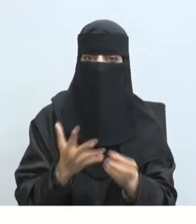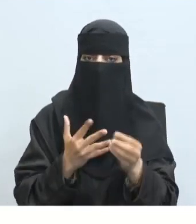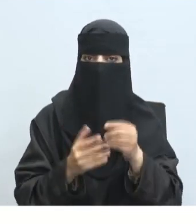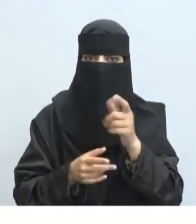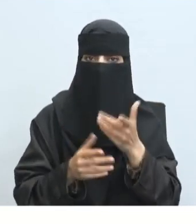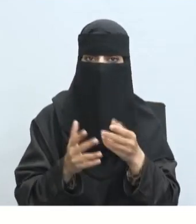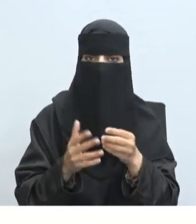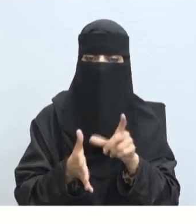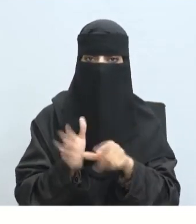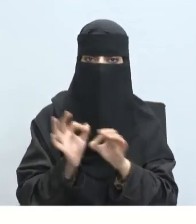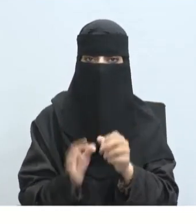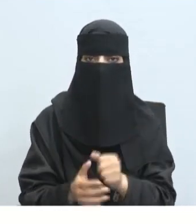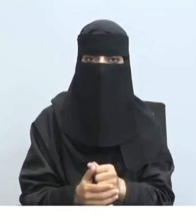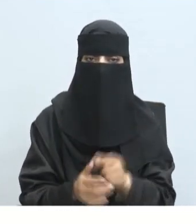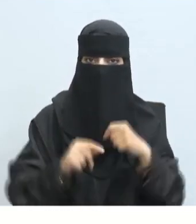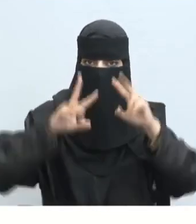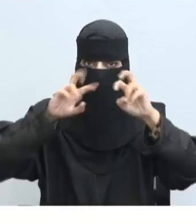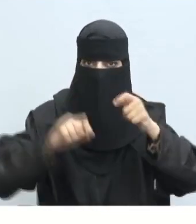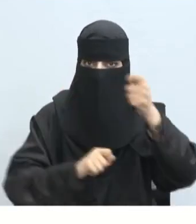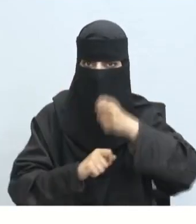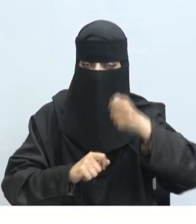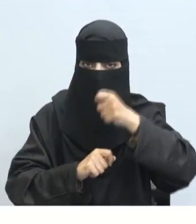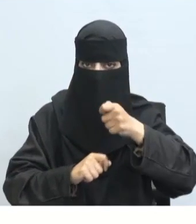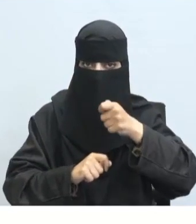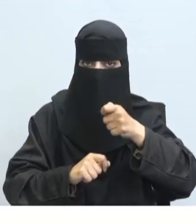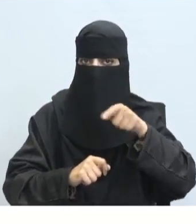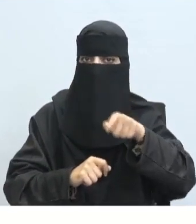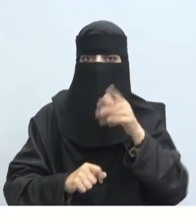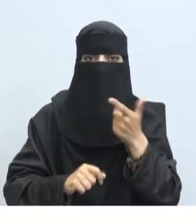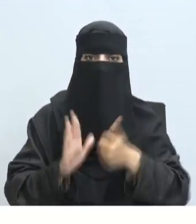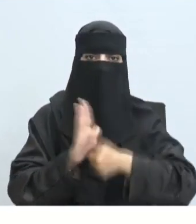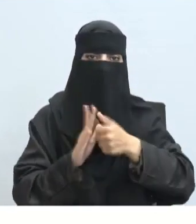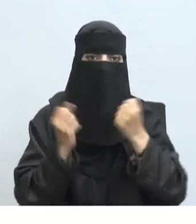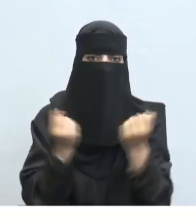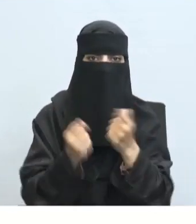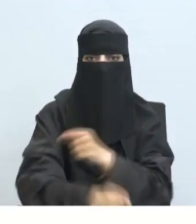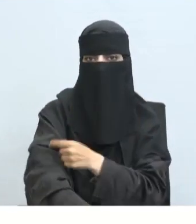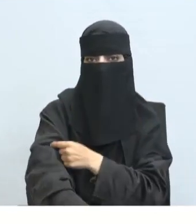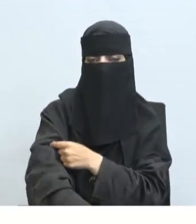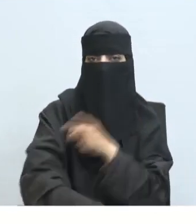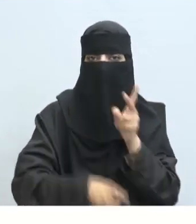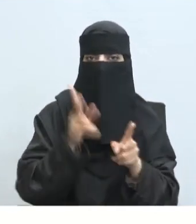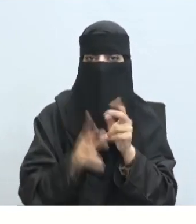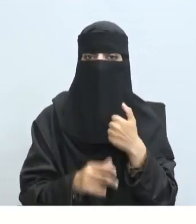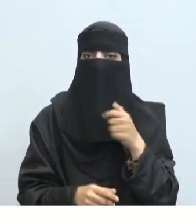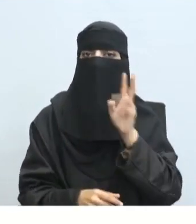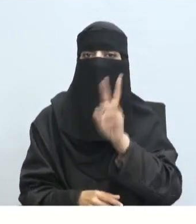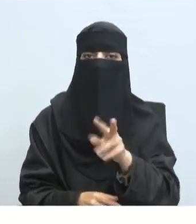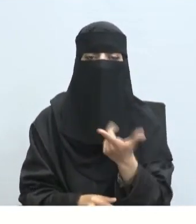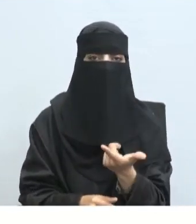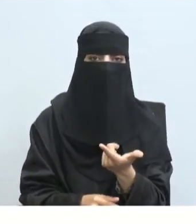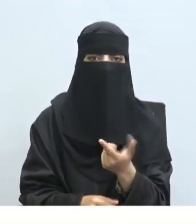التخطيط ذكرنا هو البحث عن علامات مرجعيه نبحث عن افضل تجربه في هذه الفعاليه فمثلا حينما